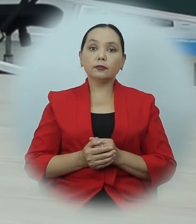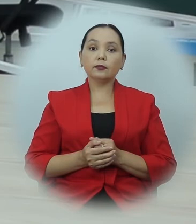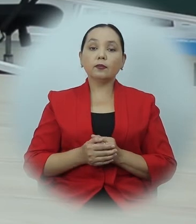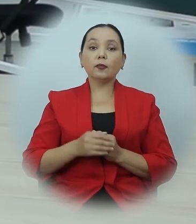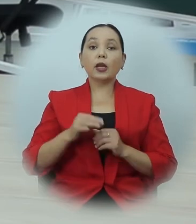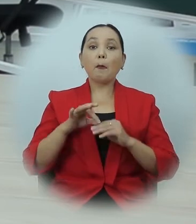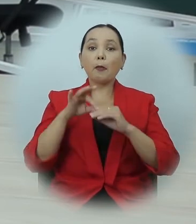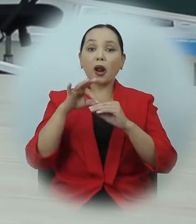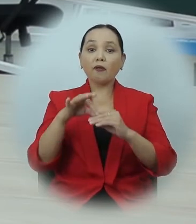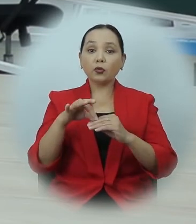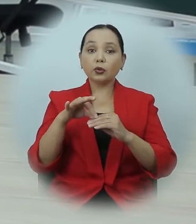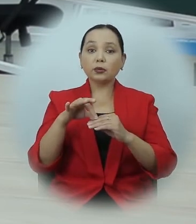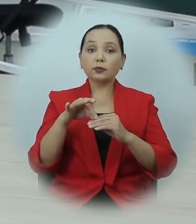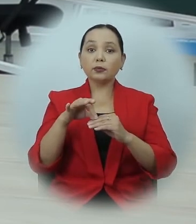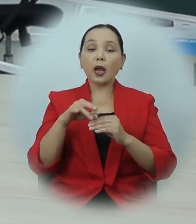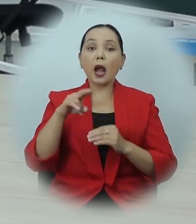Проводим